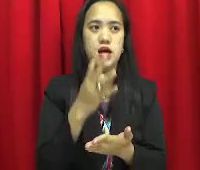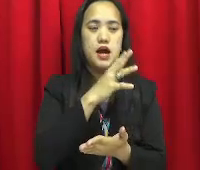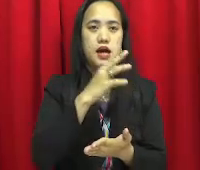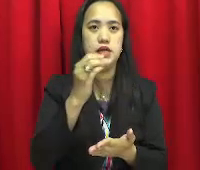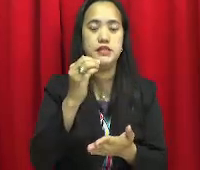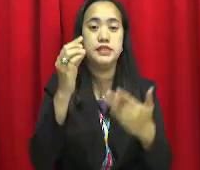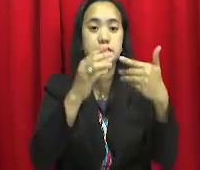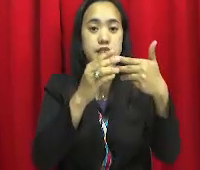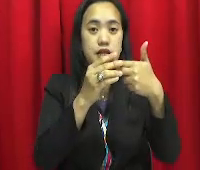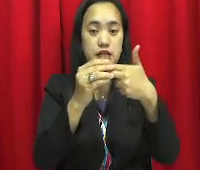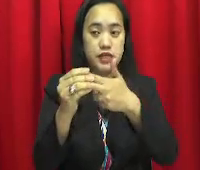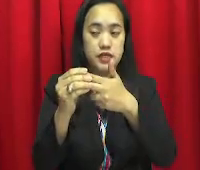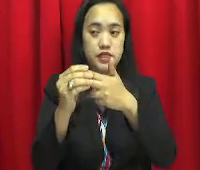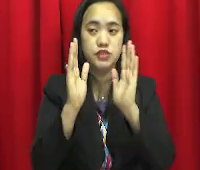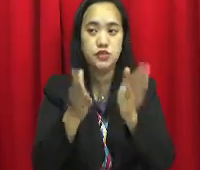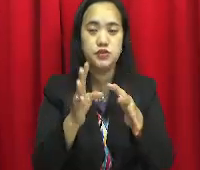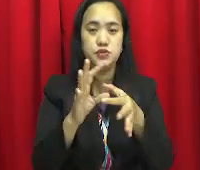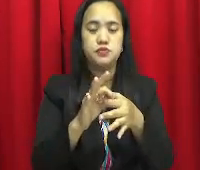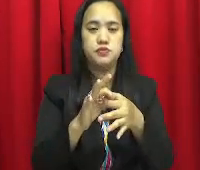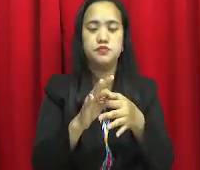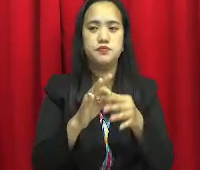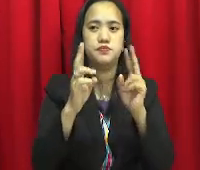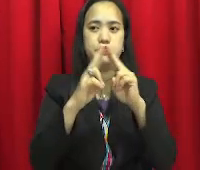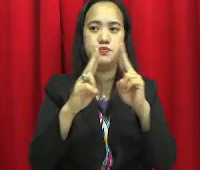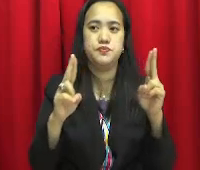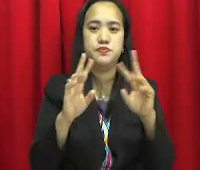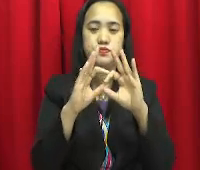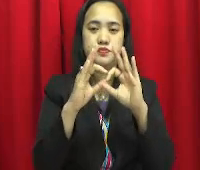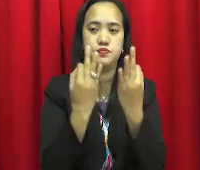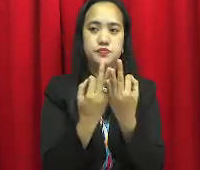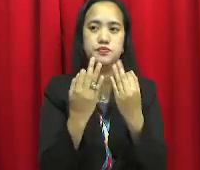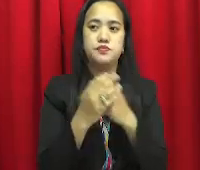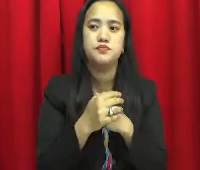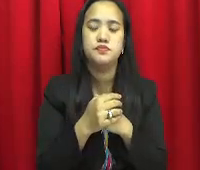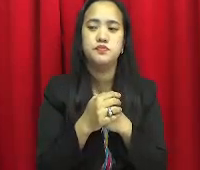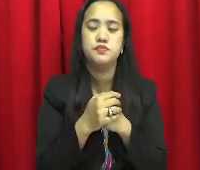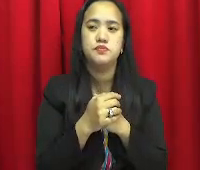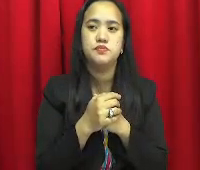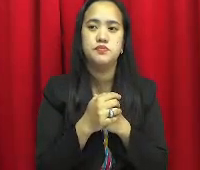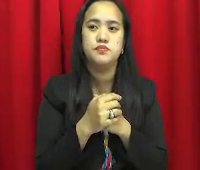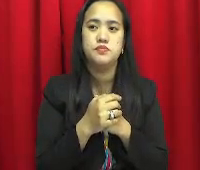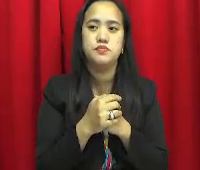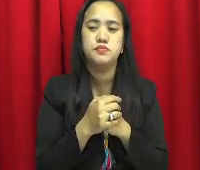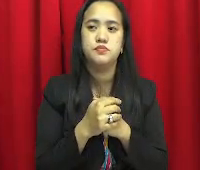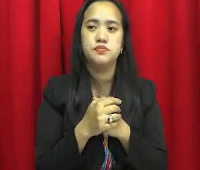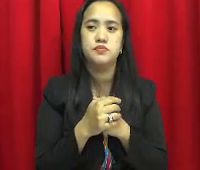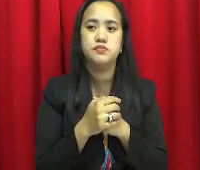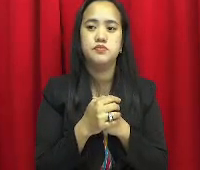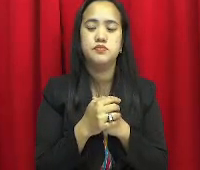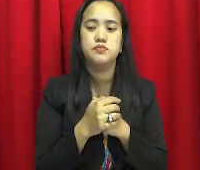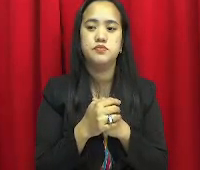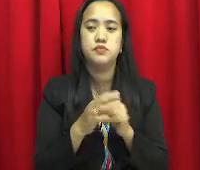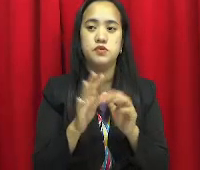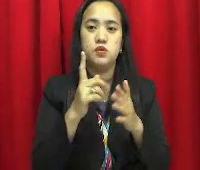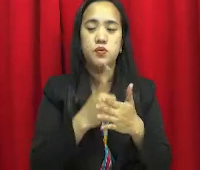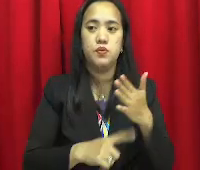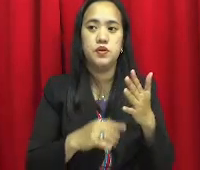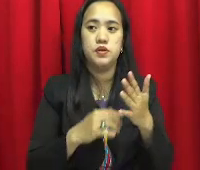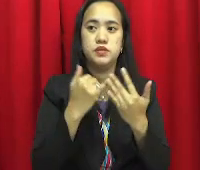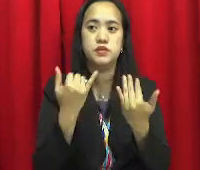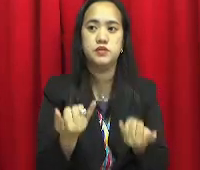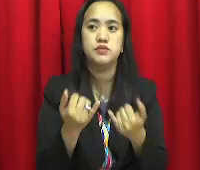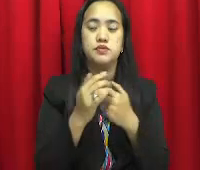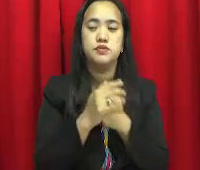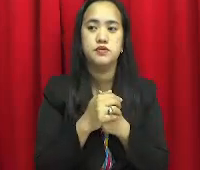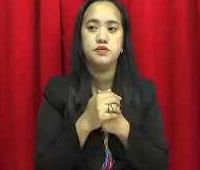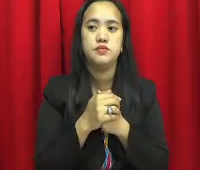pag nandyan. Speaking of it, Sis Lesley, paano pala yung management ng pera nyo ngayon? Kasi di ba sabi mo, si